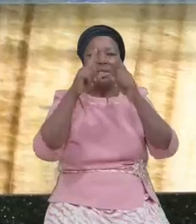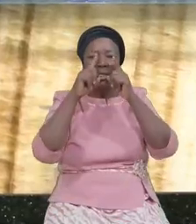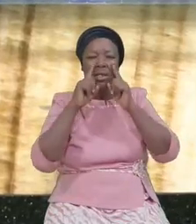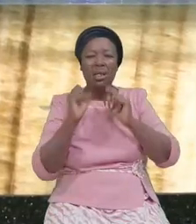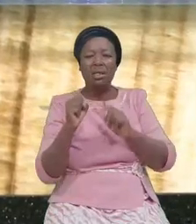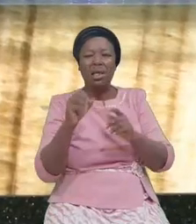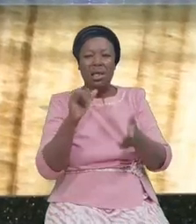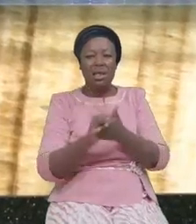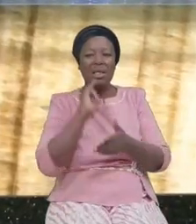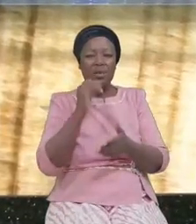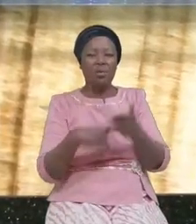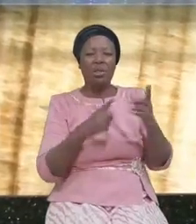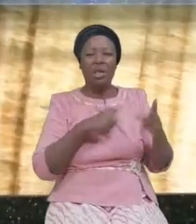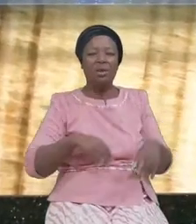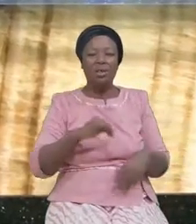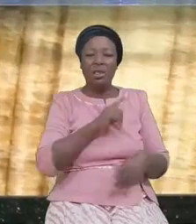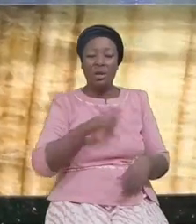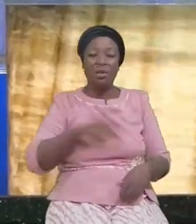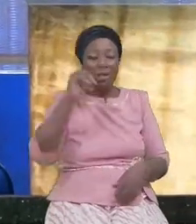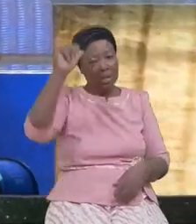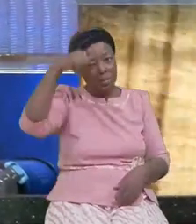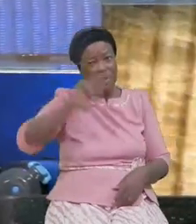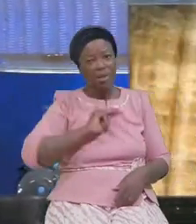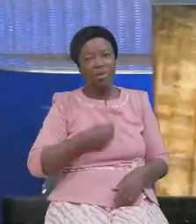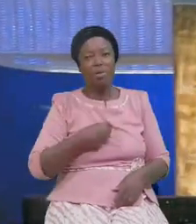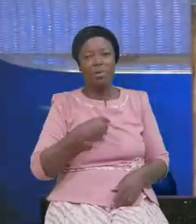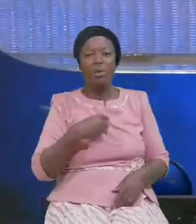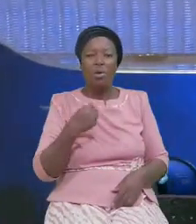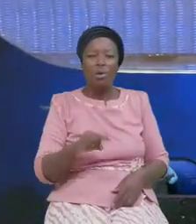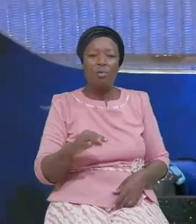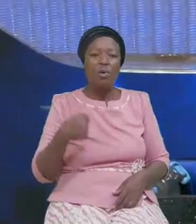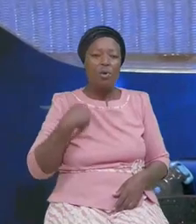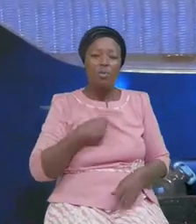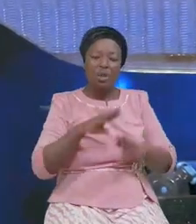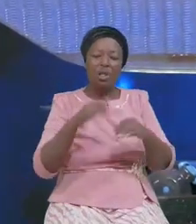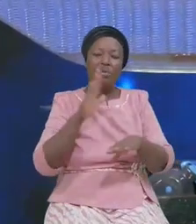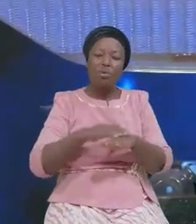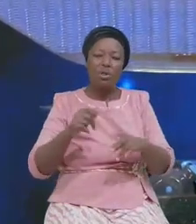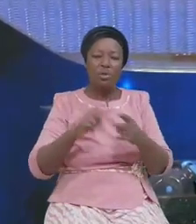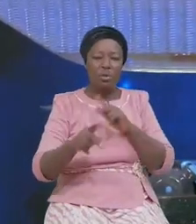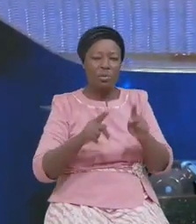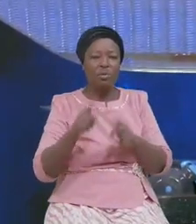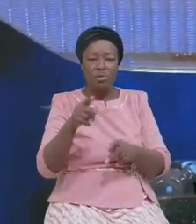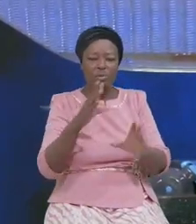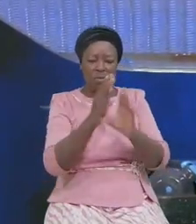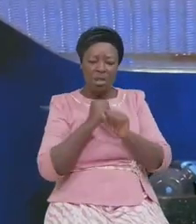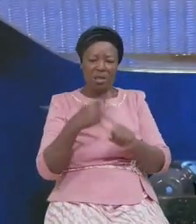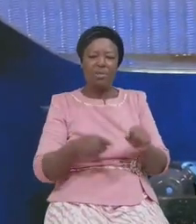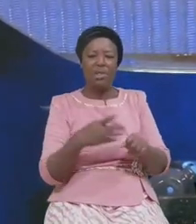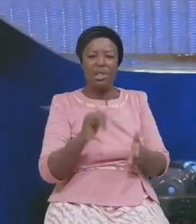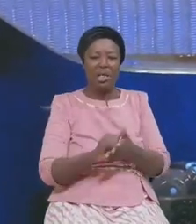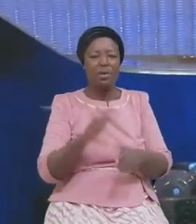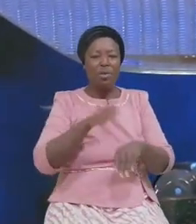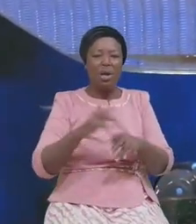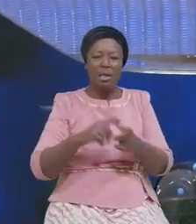C'est ce que le Saint-Esprit de nous rappeler, nous devons donner de l'avertissement aux gens. Vous devez recevoir l'avertissement et